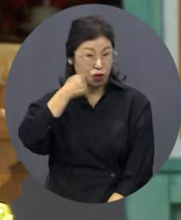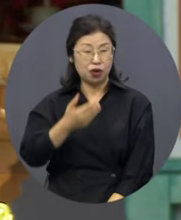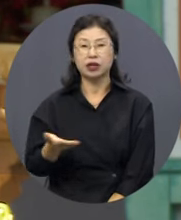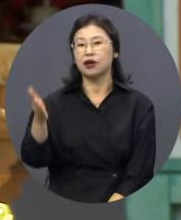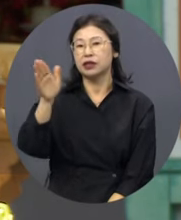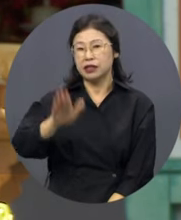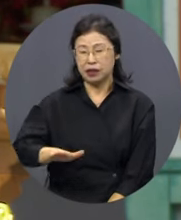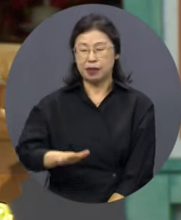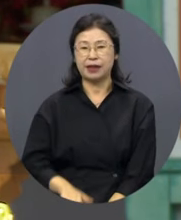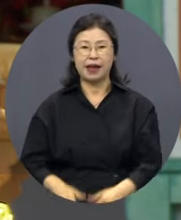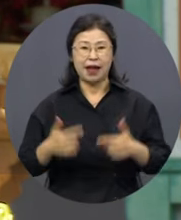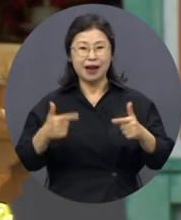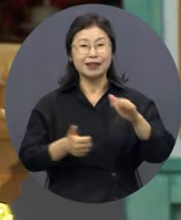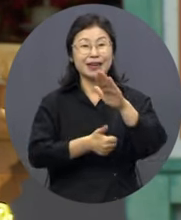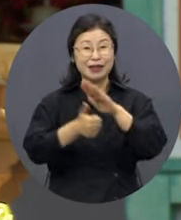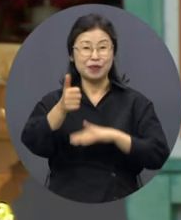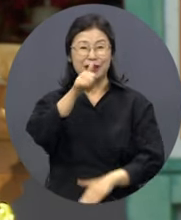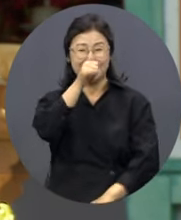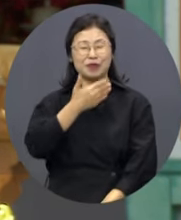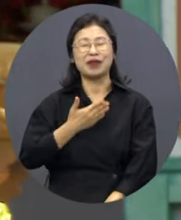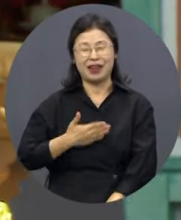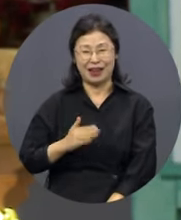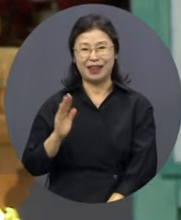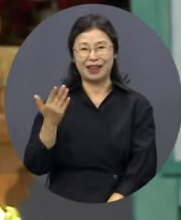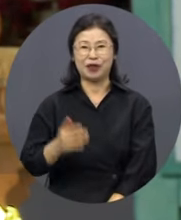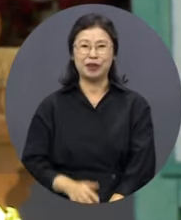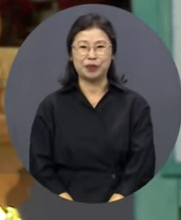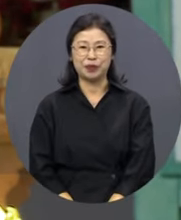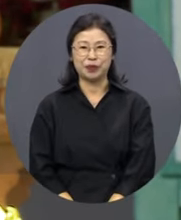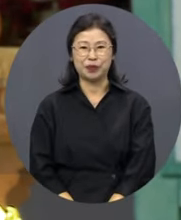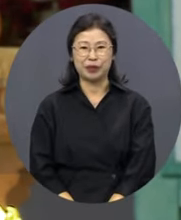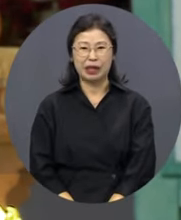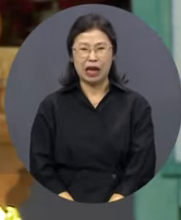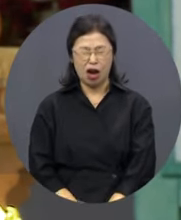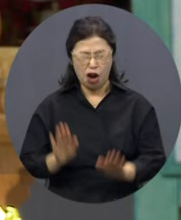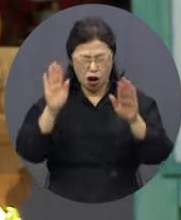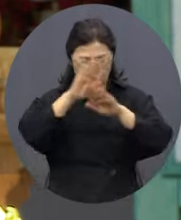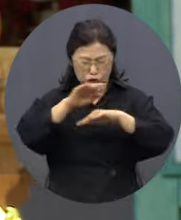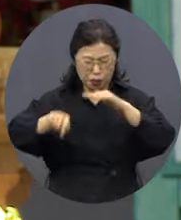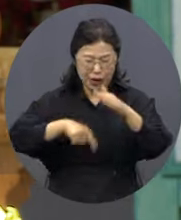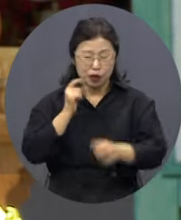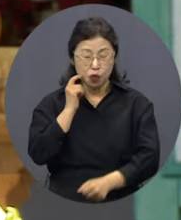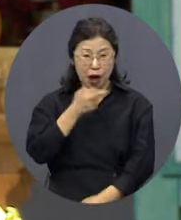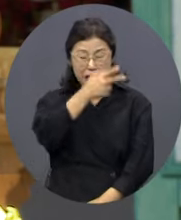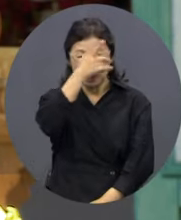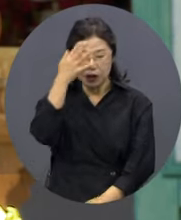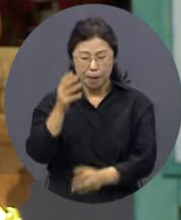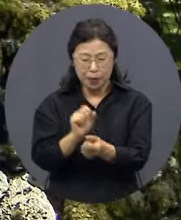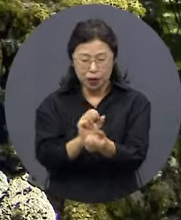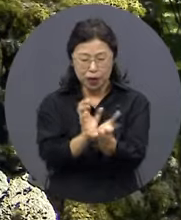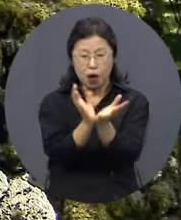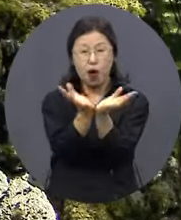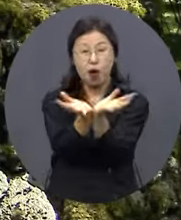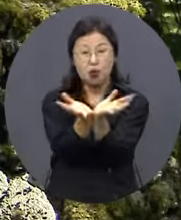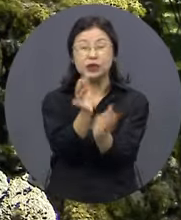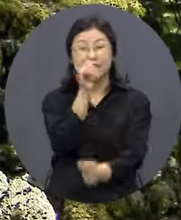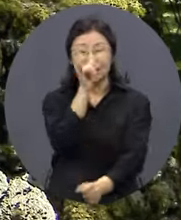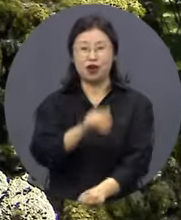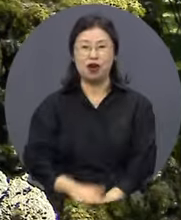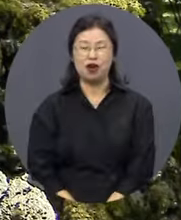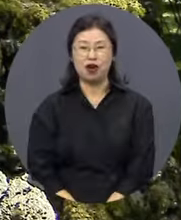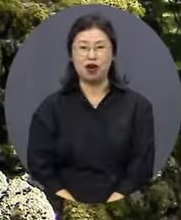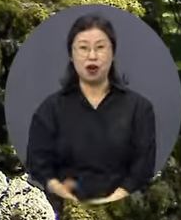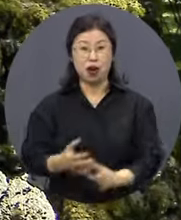모든면에서니다 희망이 있음을 알아야 합니다 진흙 속에서도 아름답게 피나는 연꽃이 있습니다